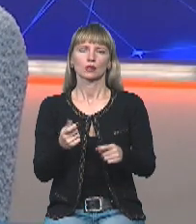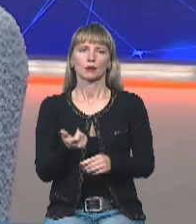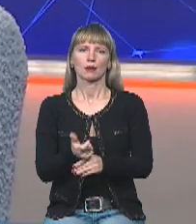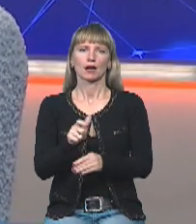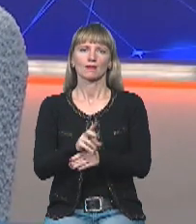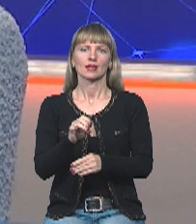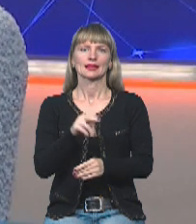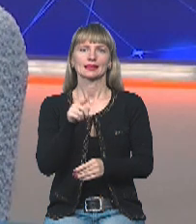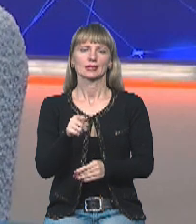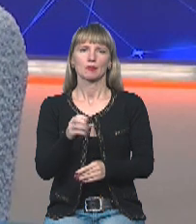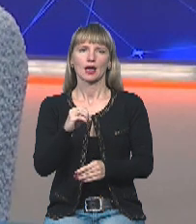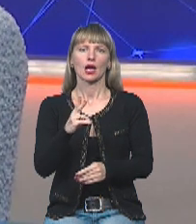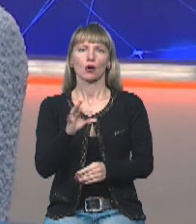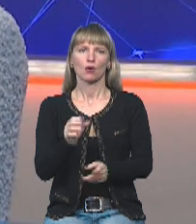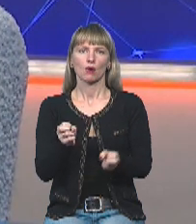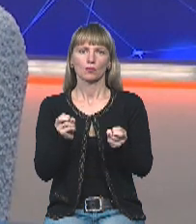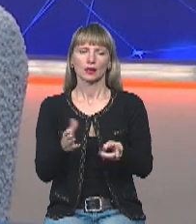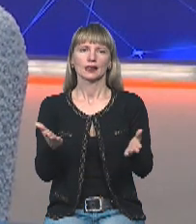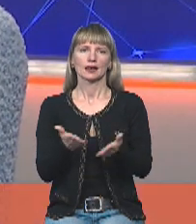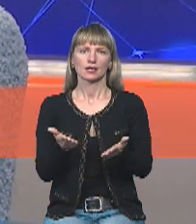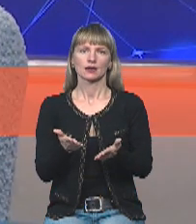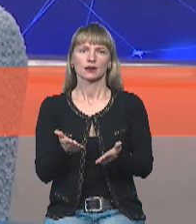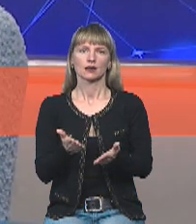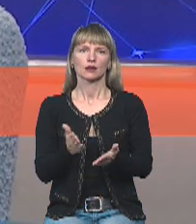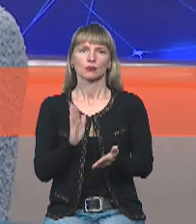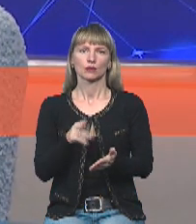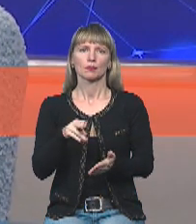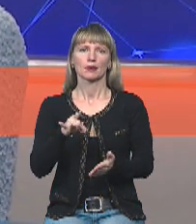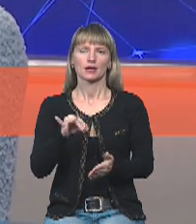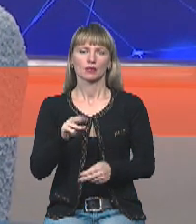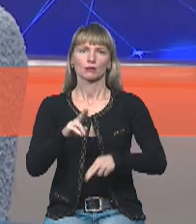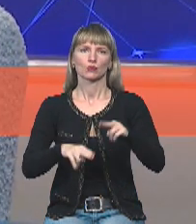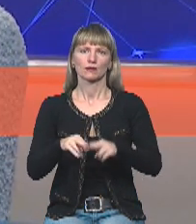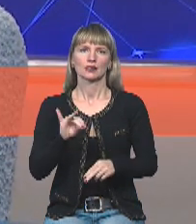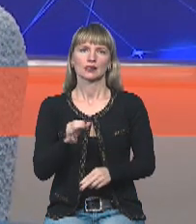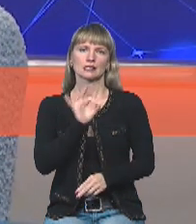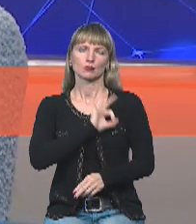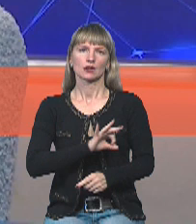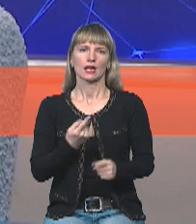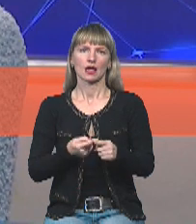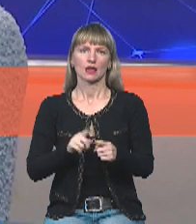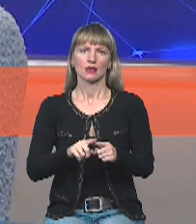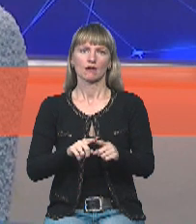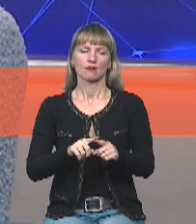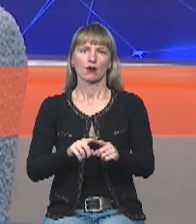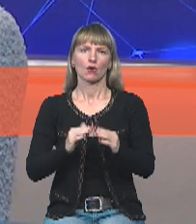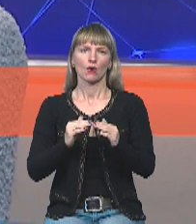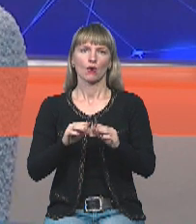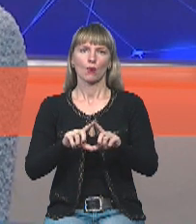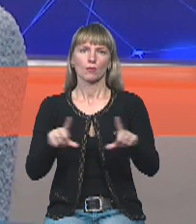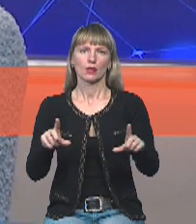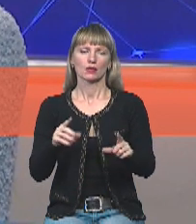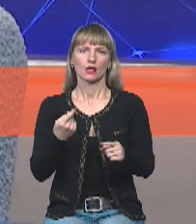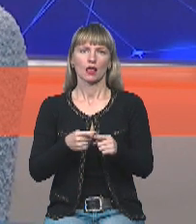над тими екологічними ризиками, які ймовірні при будівництві та експлуатації подібного об'єкту. А саме кар'єру з